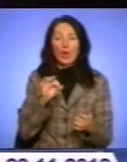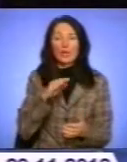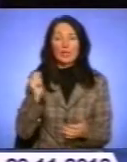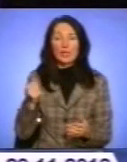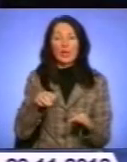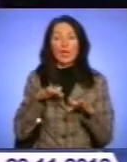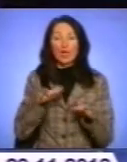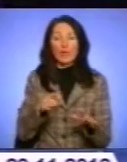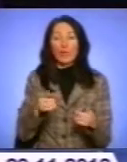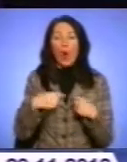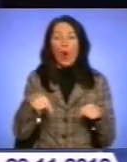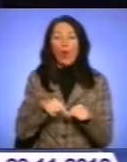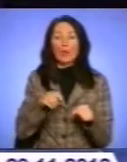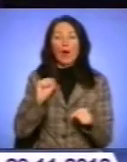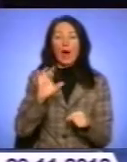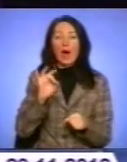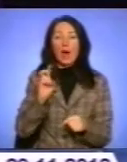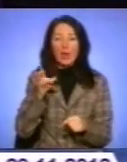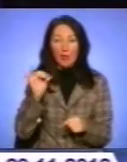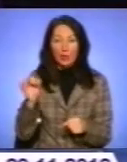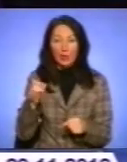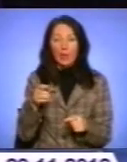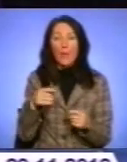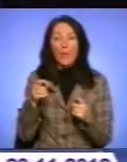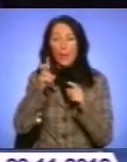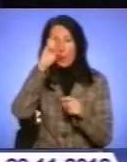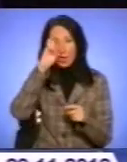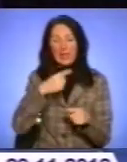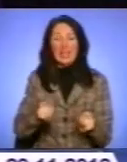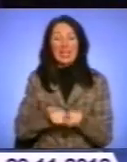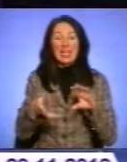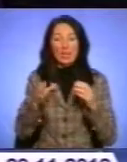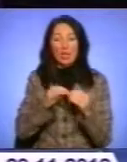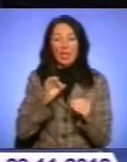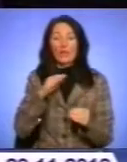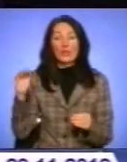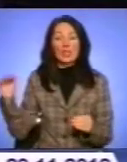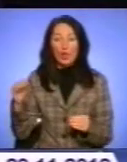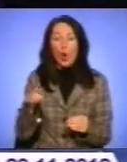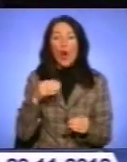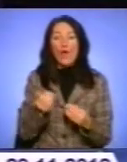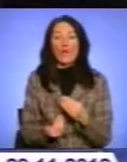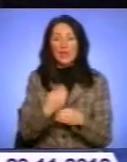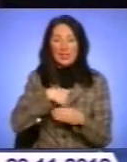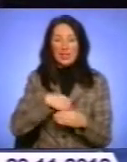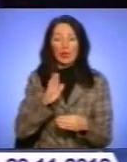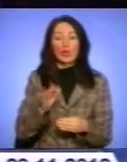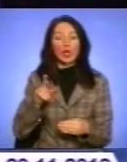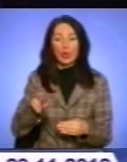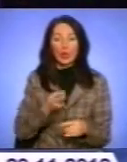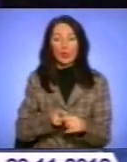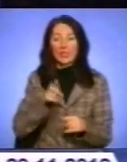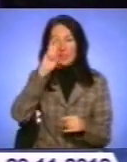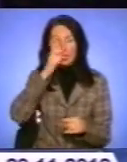колами арабської монархії Катар. Такі результати офіційного візиту Віктора Януковича до цієї держави. Нагадаємо, цього тижня президент